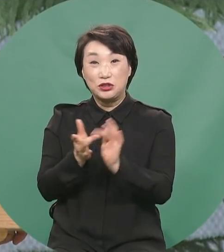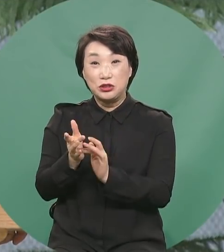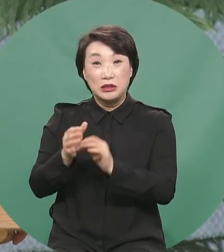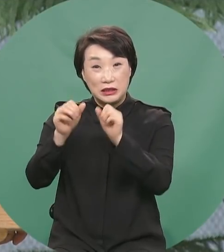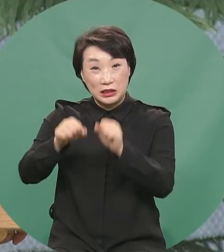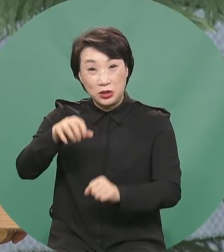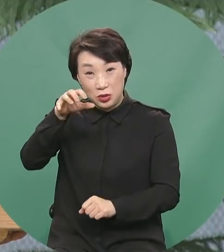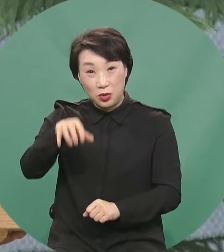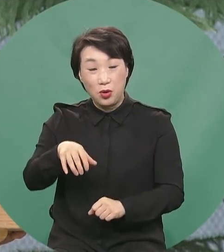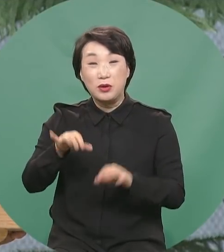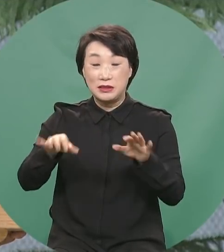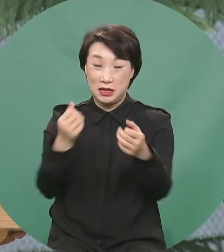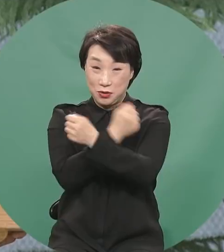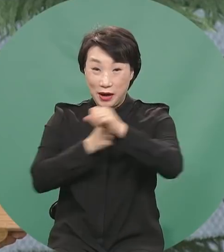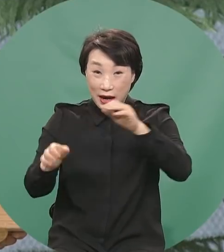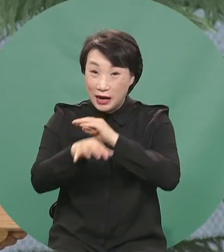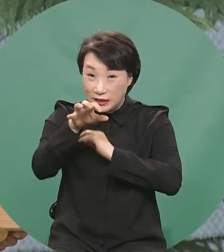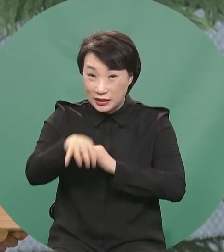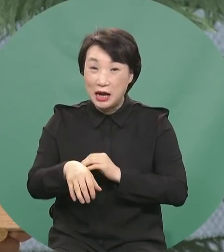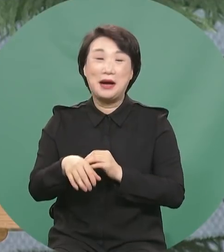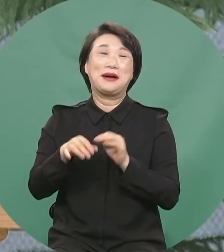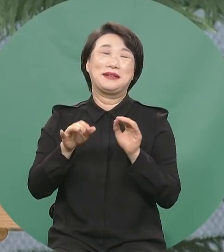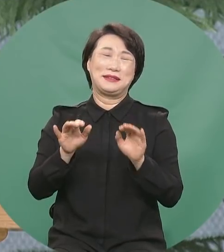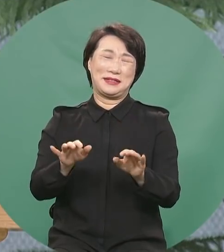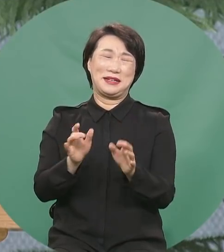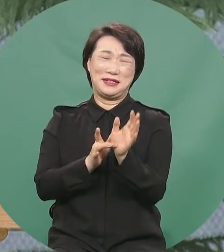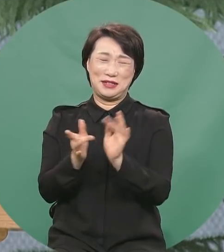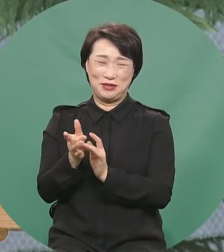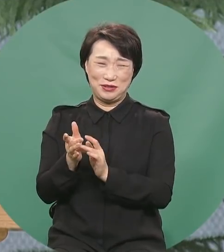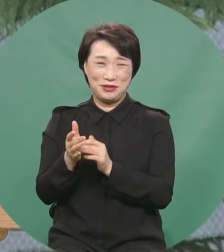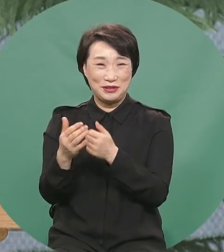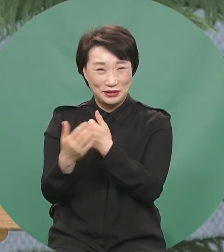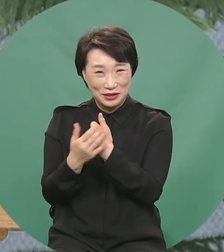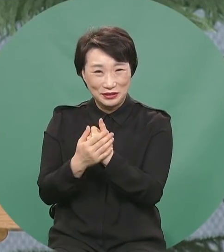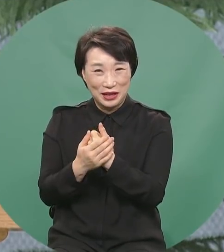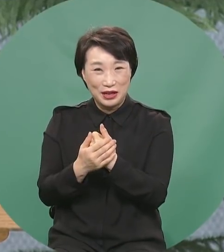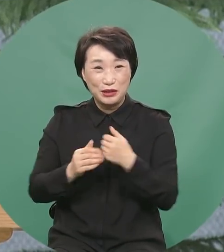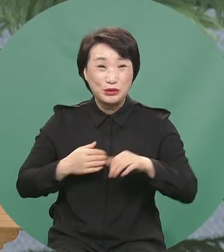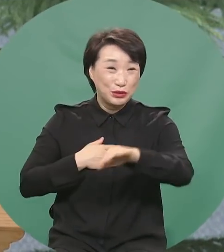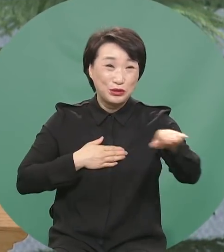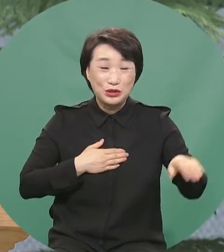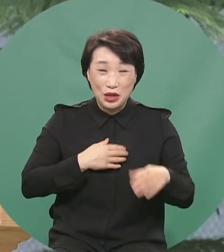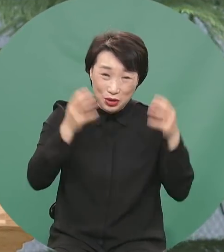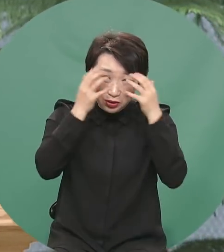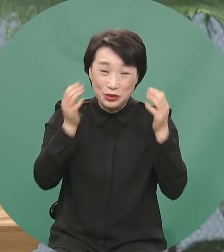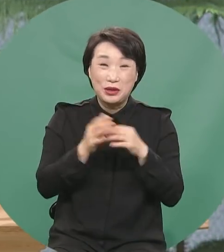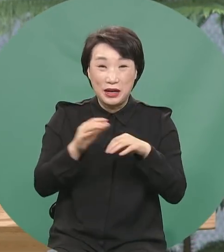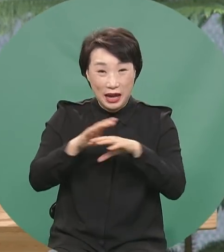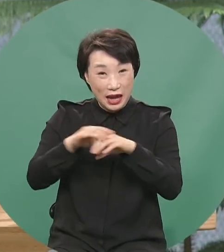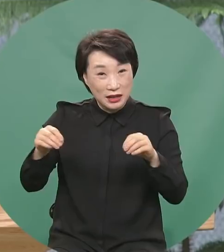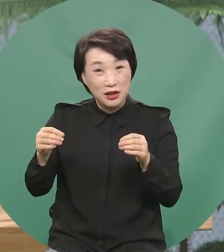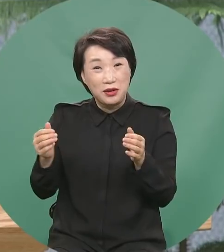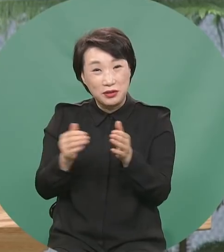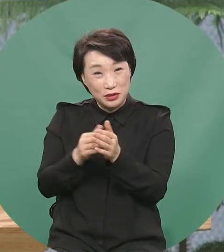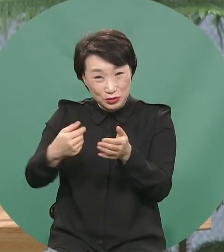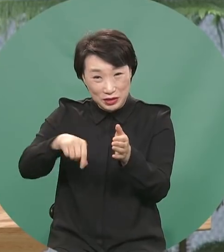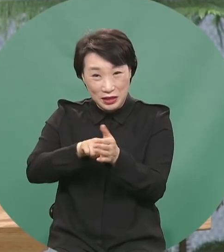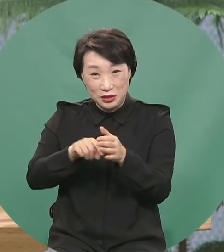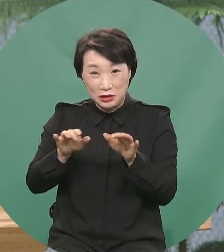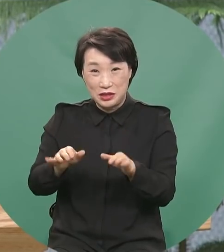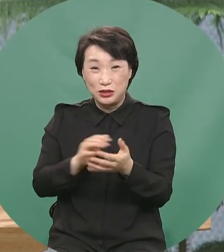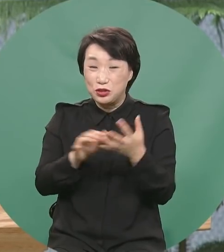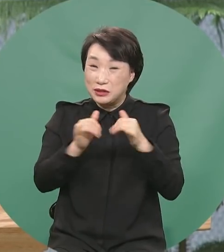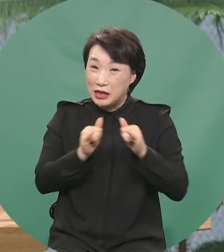있는 교회는 광야라도 예수로 자신의 고통을 해결하기 위해서